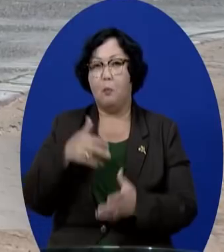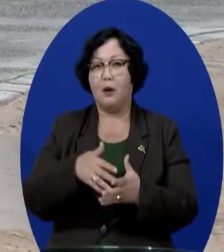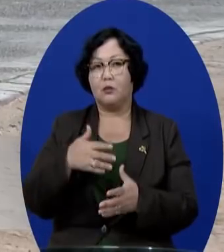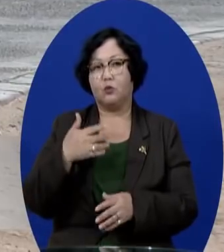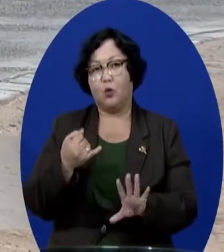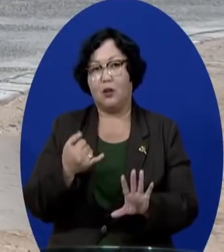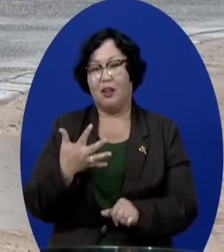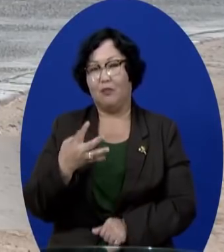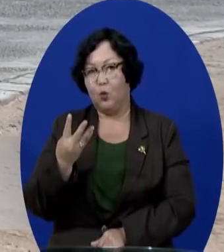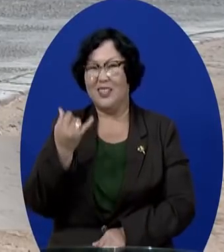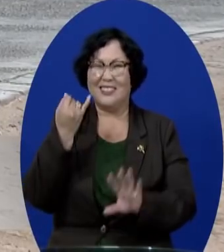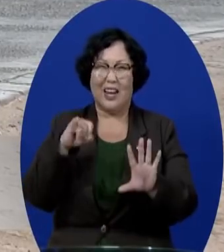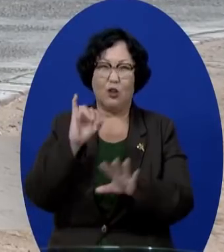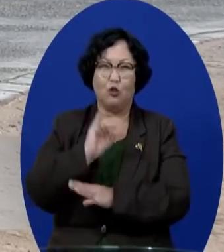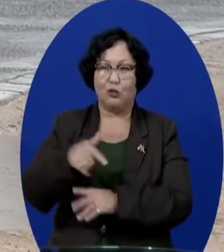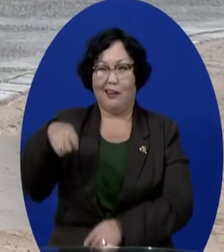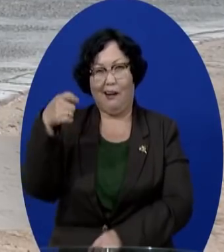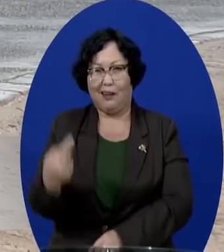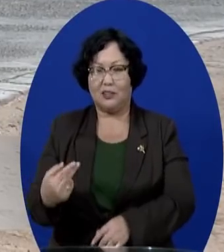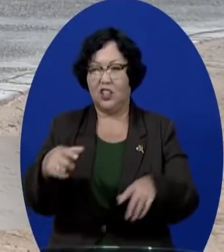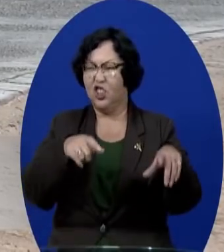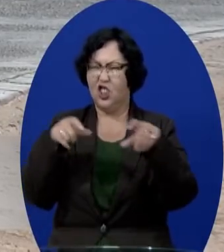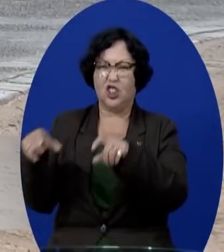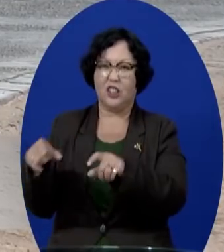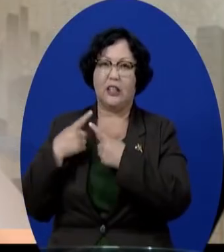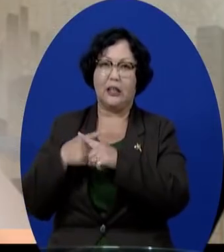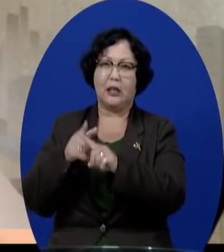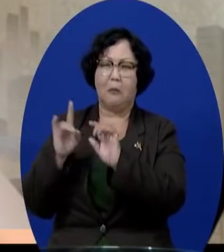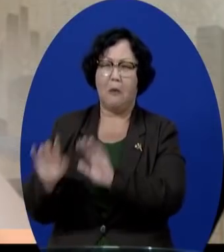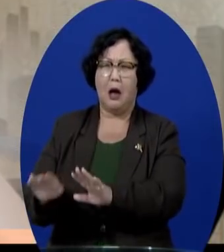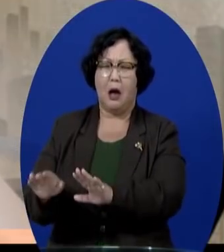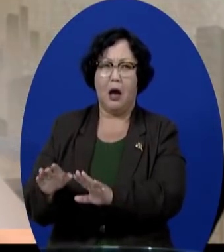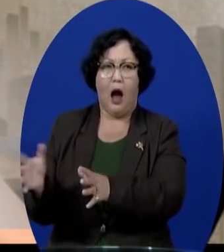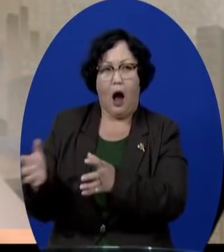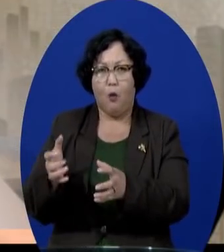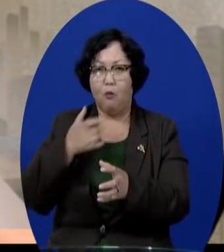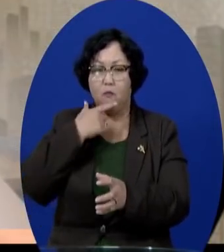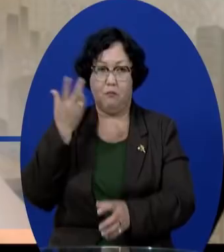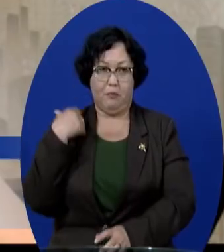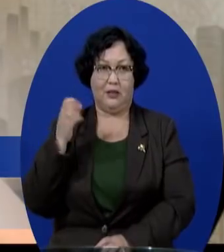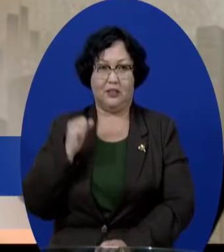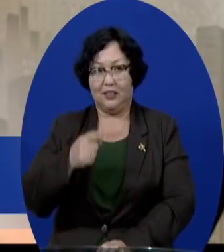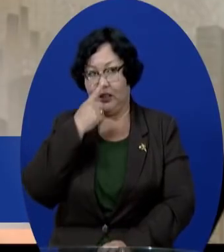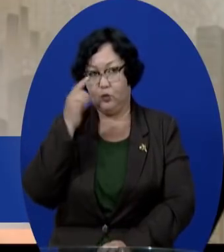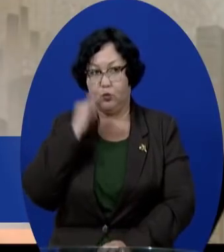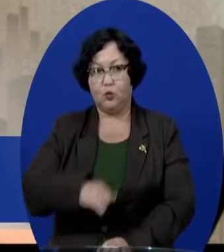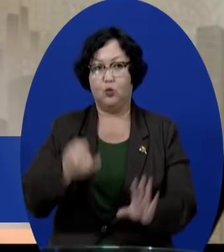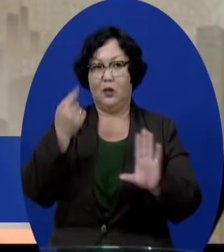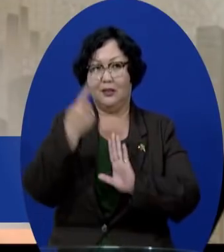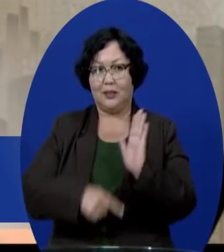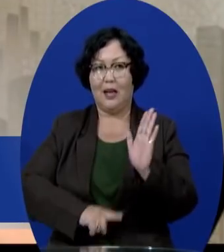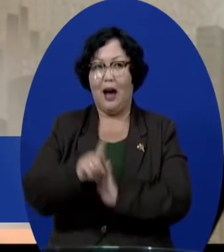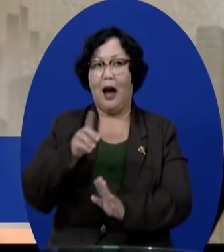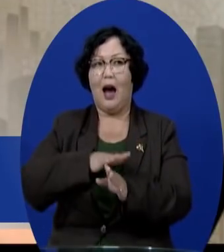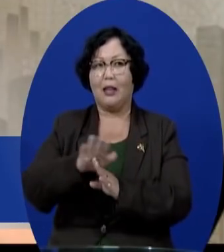нь 60 хүртэлх хоногоор гатсан чингэлэг байсан байна. Хятадын тал 6 дугаар сард альбиосоор бидний анхны хүсэлтэд